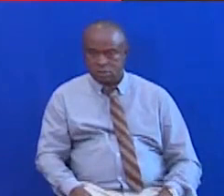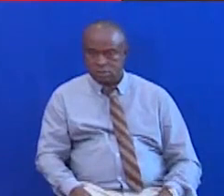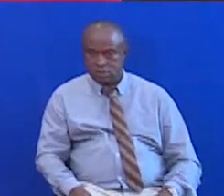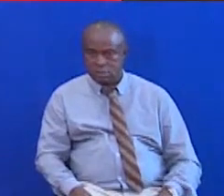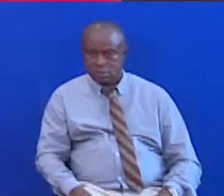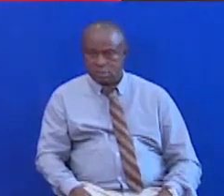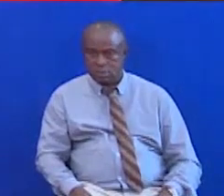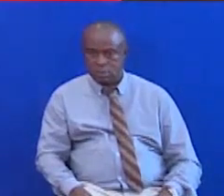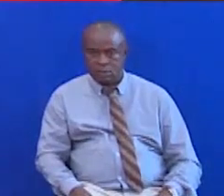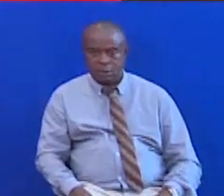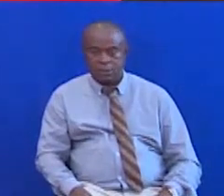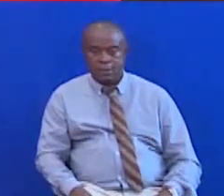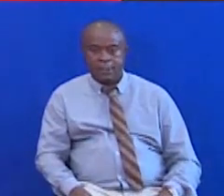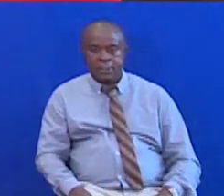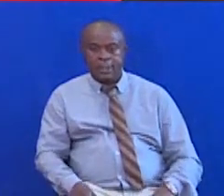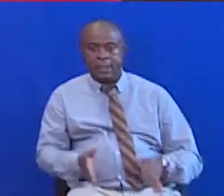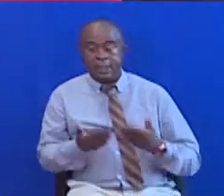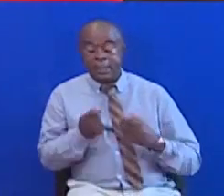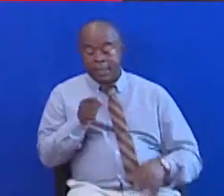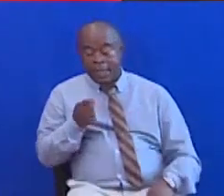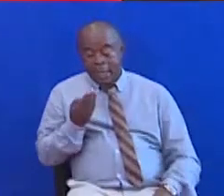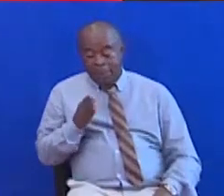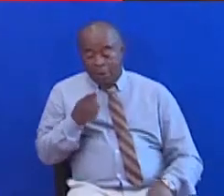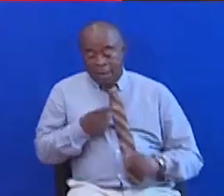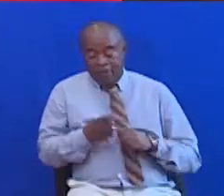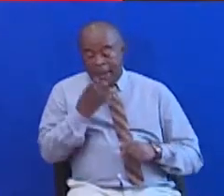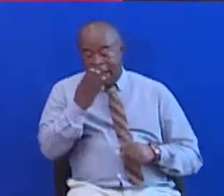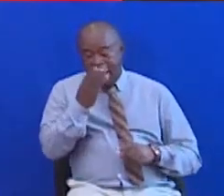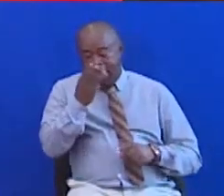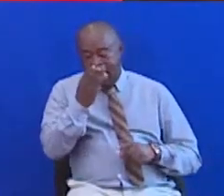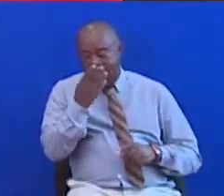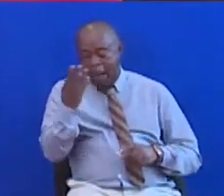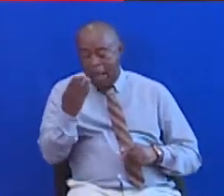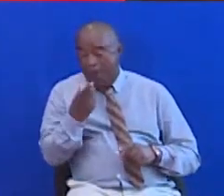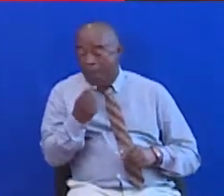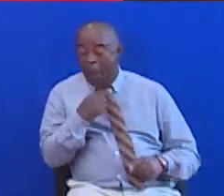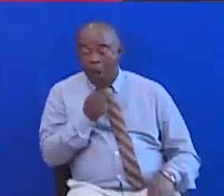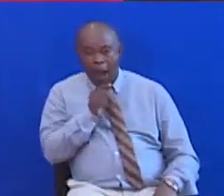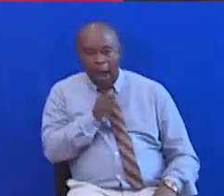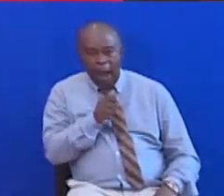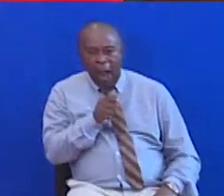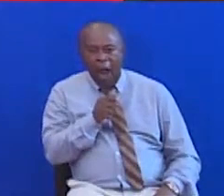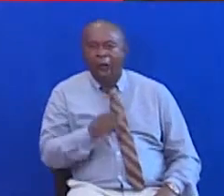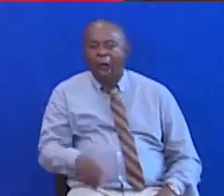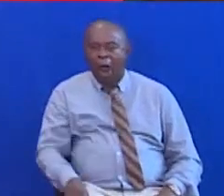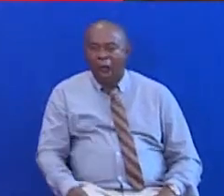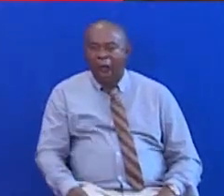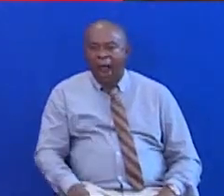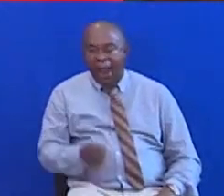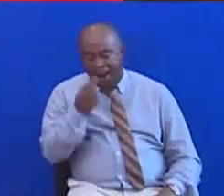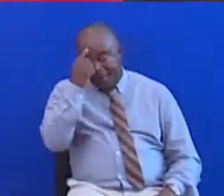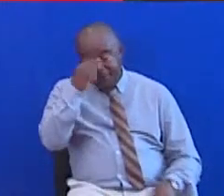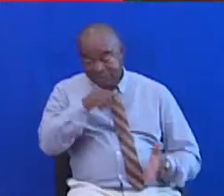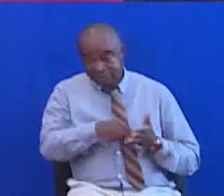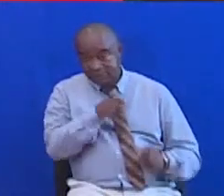Kwa shilingi bilioni 434 zilizotajwa,